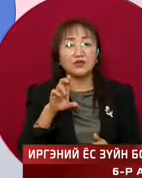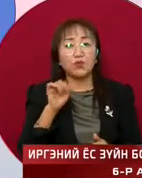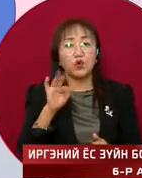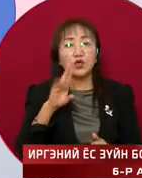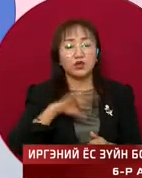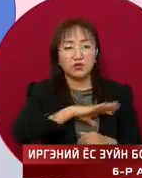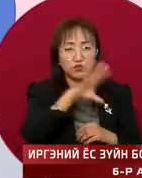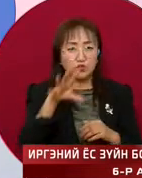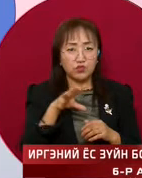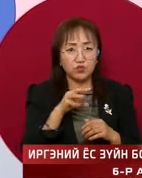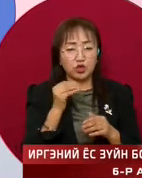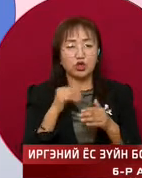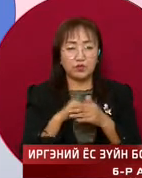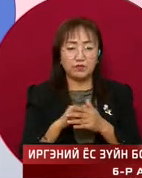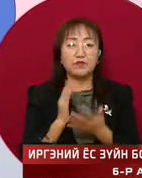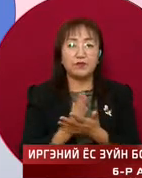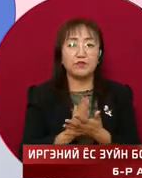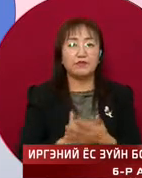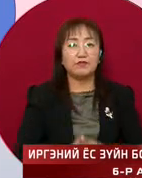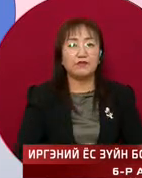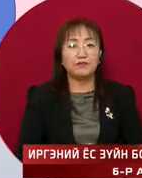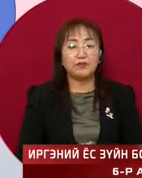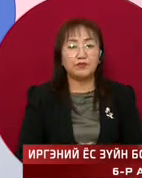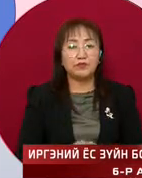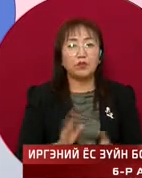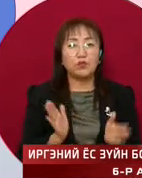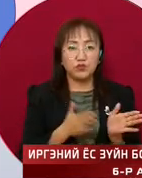бичиг багтаадаг юм байна шүү дээ. Мөн